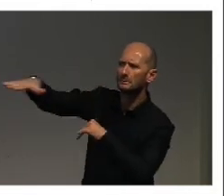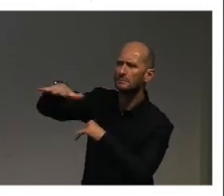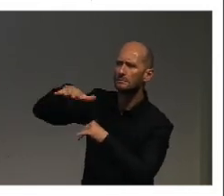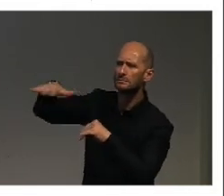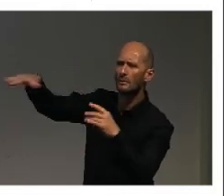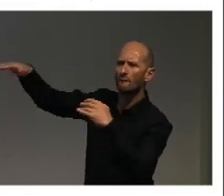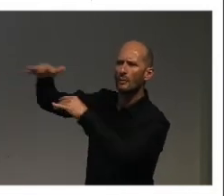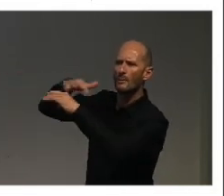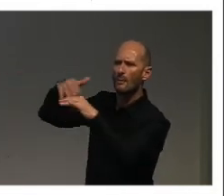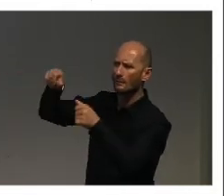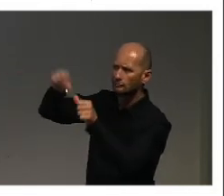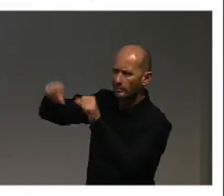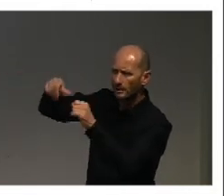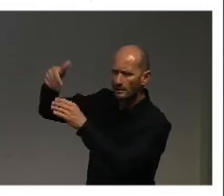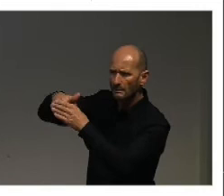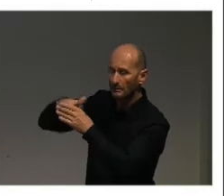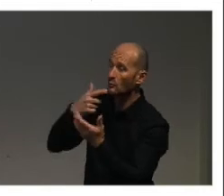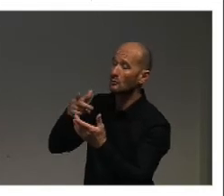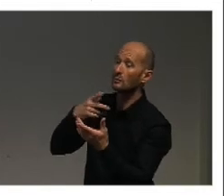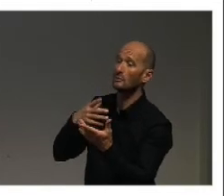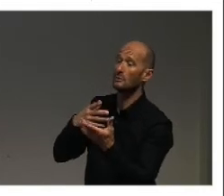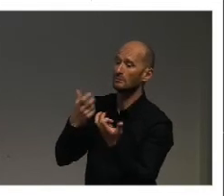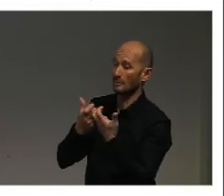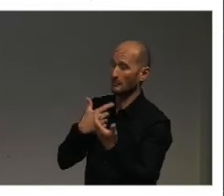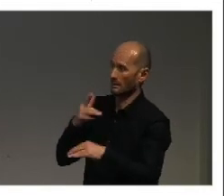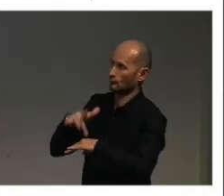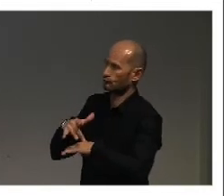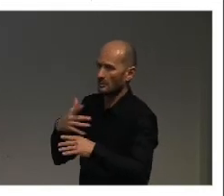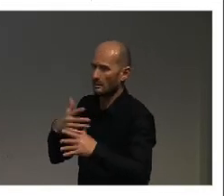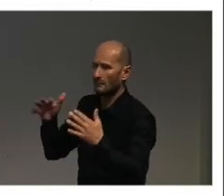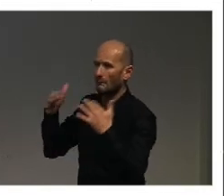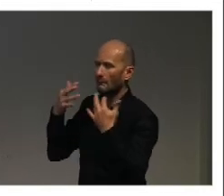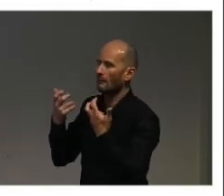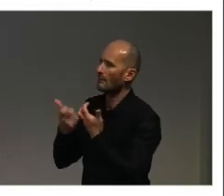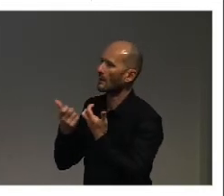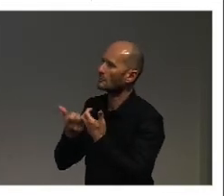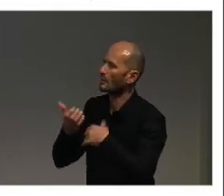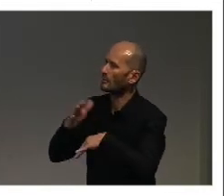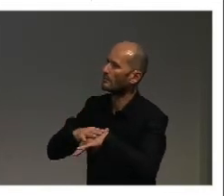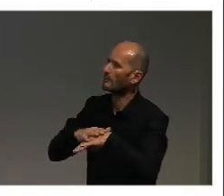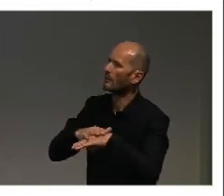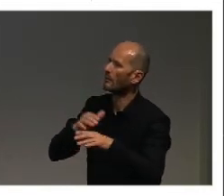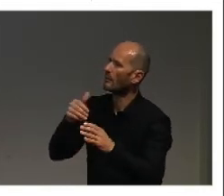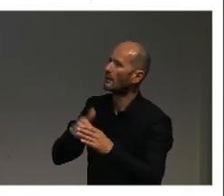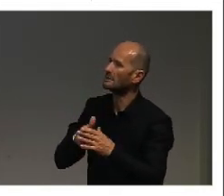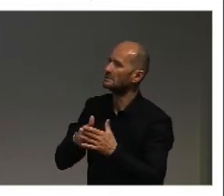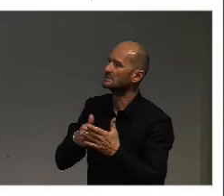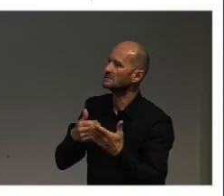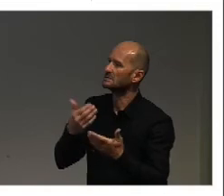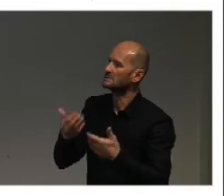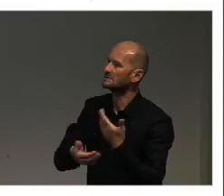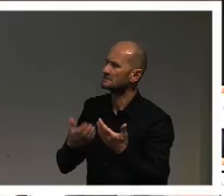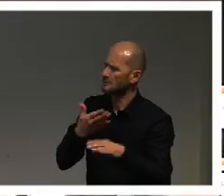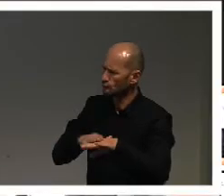de composés chimiques internes ou externes auxquels on a été exposé sur une petite puce aujourd'hui, mais je ne sais pas s'il faut que je